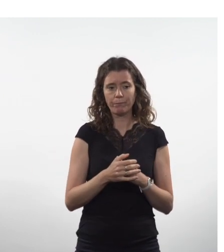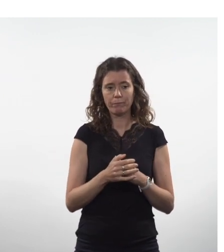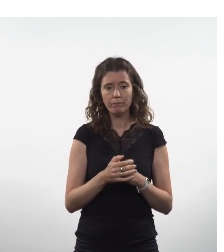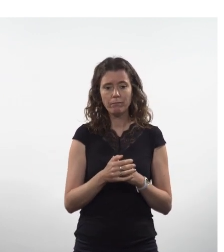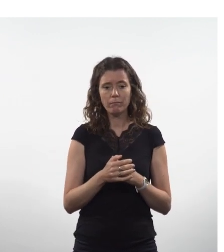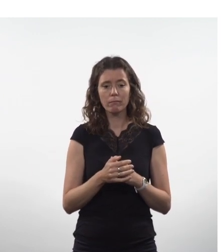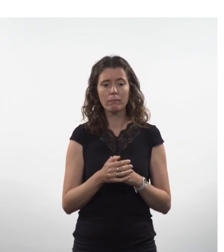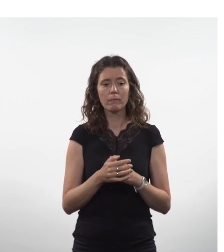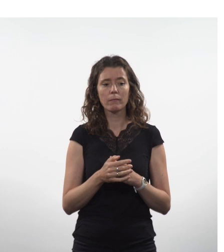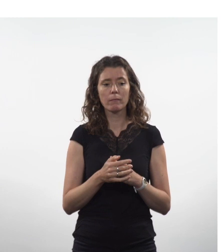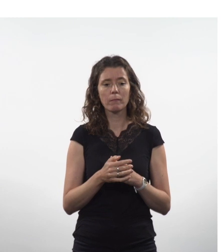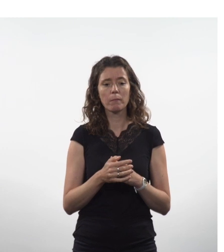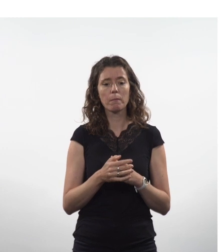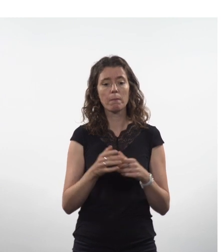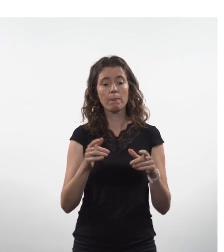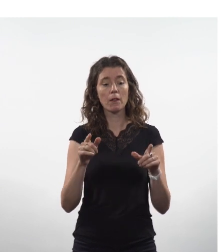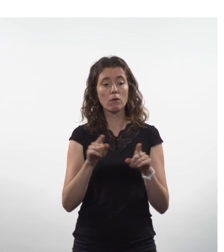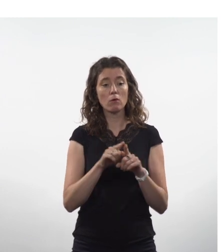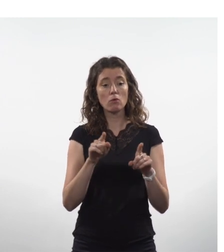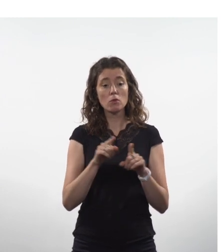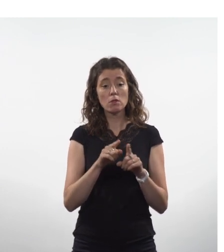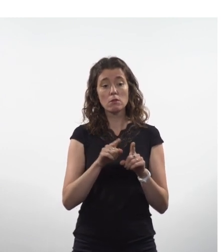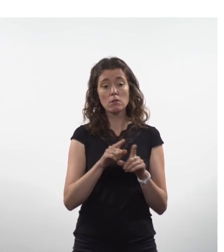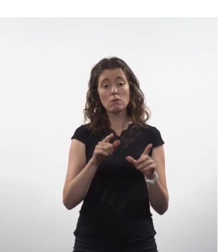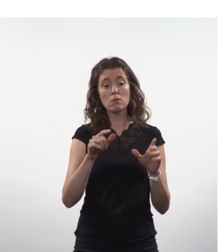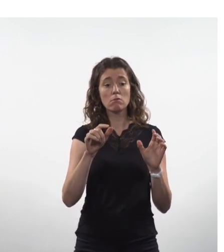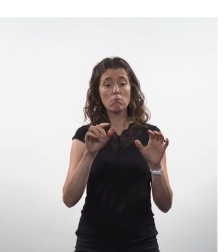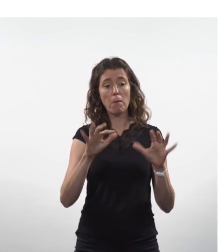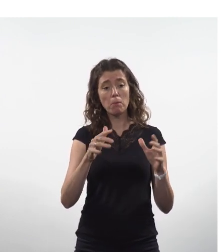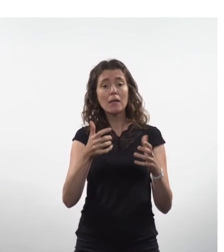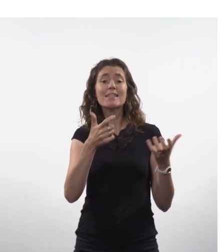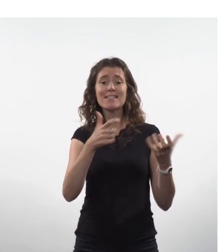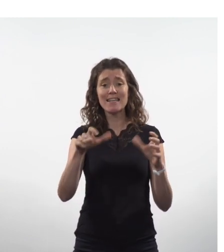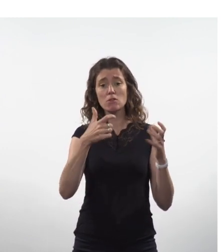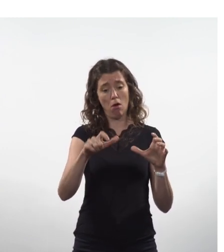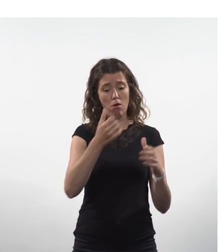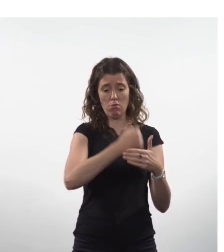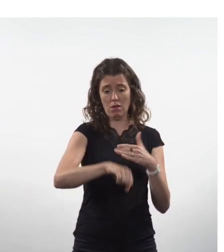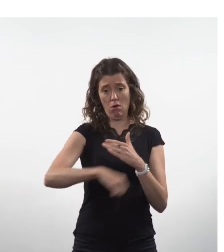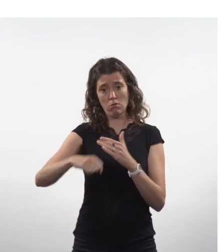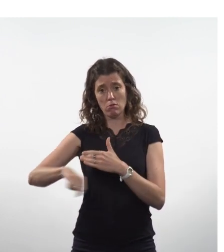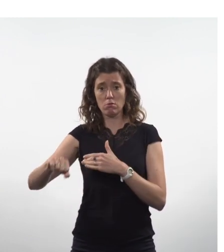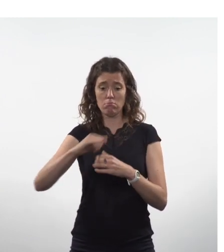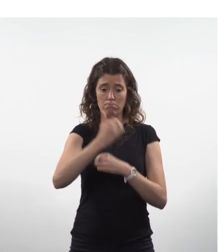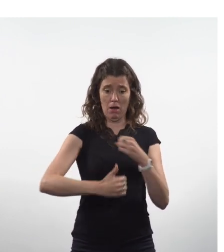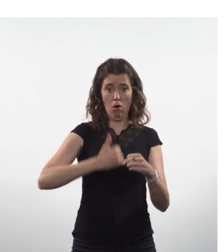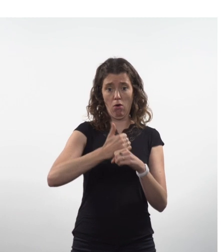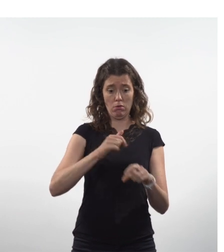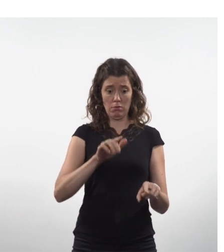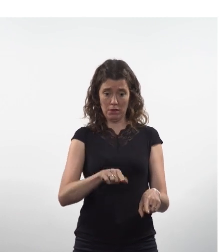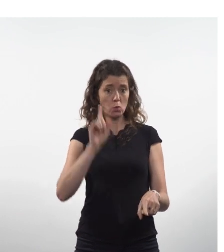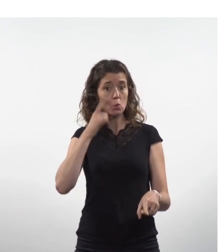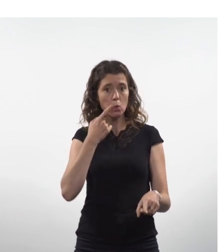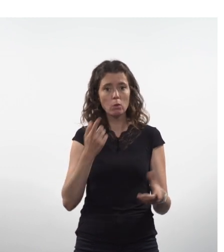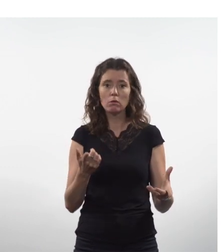1000 né sourd en France, donc environ 700 naissances par an. Donc là, c'est